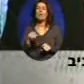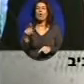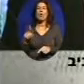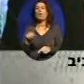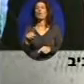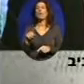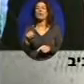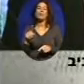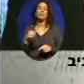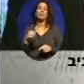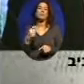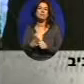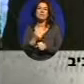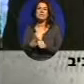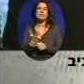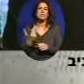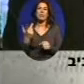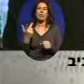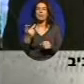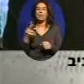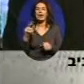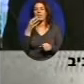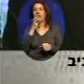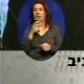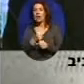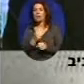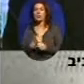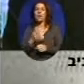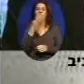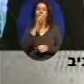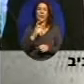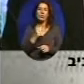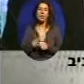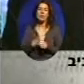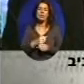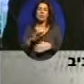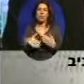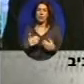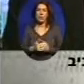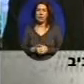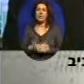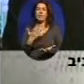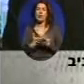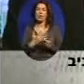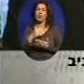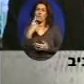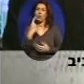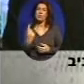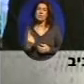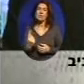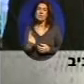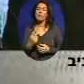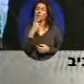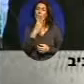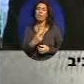איכות, כמו עיסוק בנושא טיב העבודה, האיכות שלה וכדומה. והעובדות מדברות בעד עצמם. אנחנו